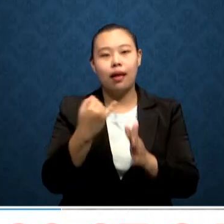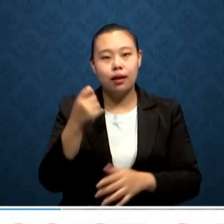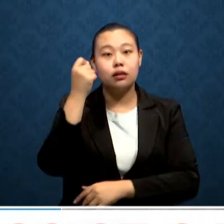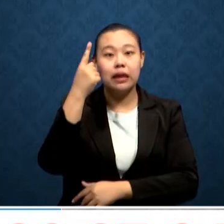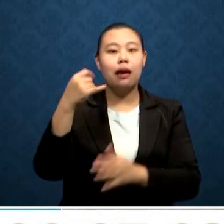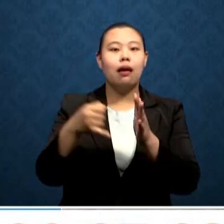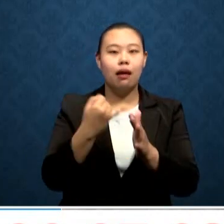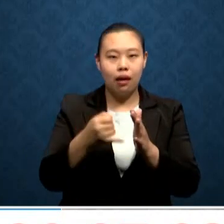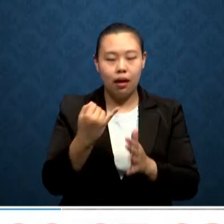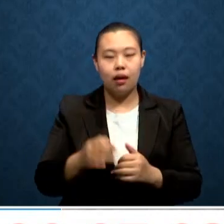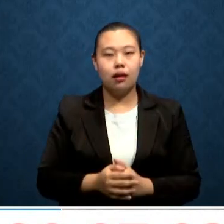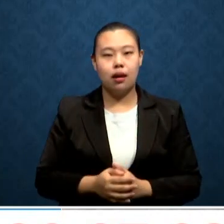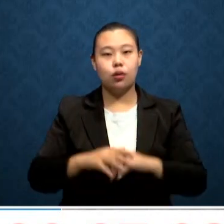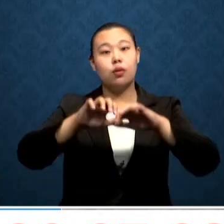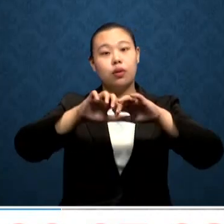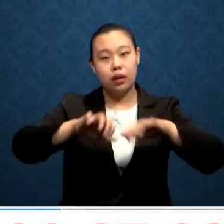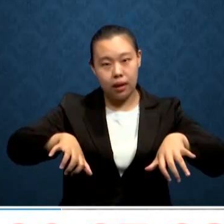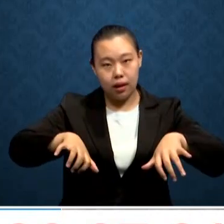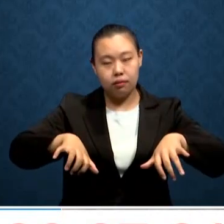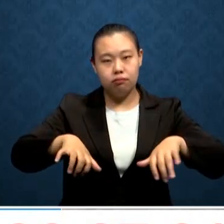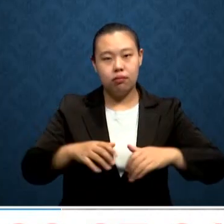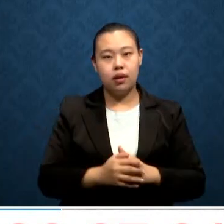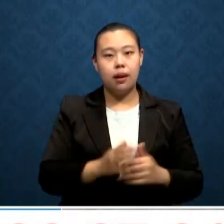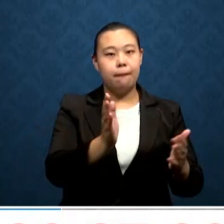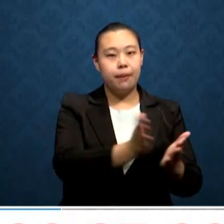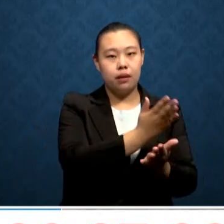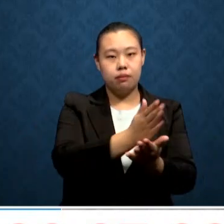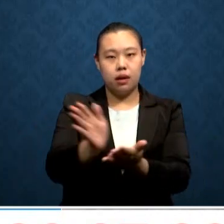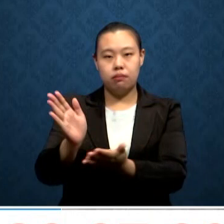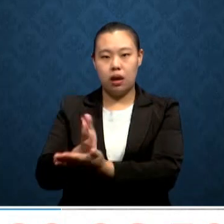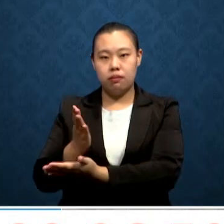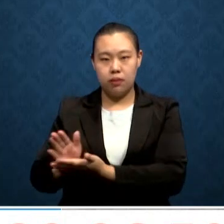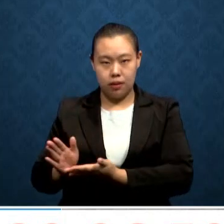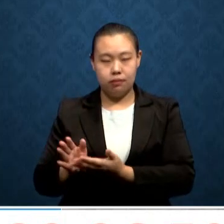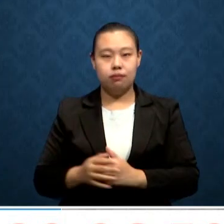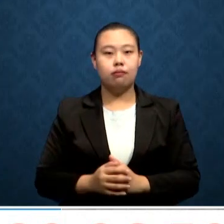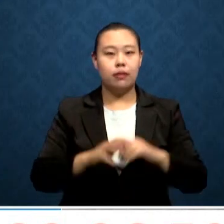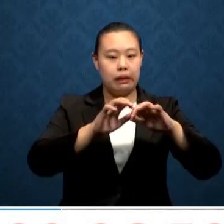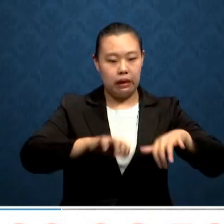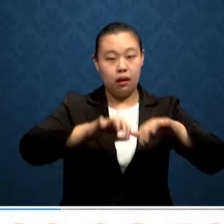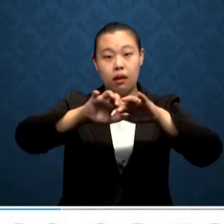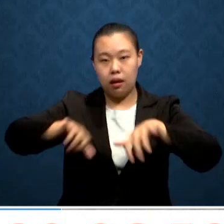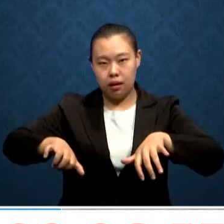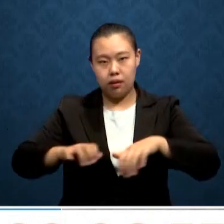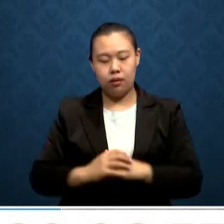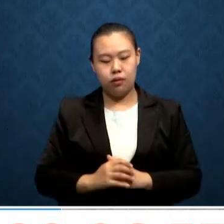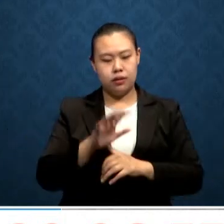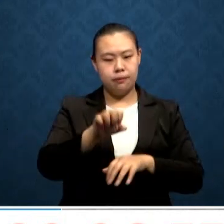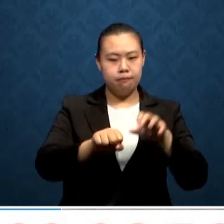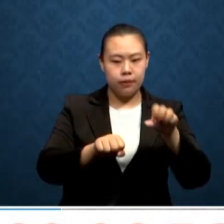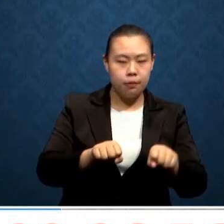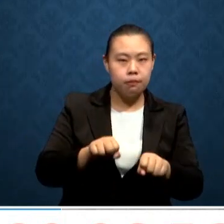ให้แยกส่วนแยกประเภทและมีข้อสังเกตคำถ